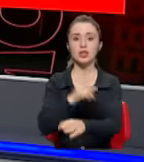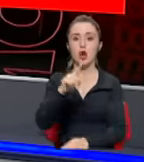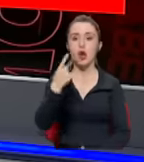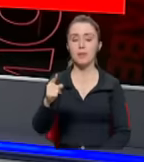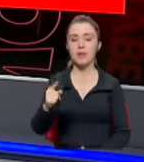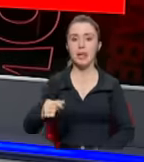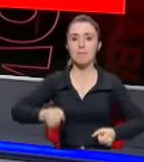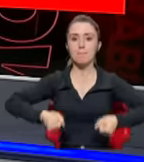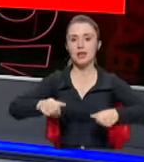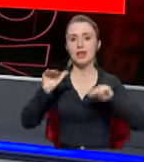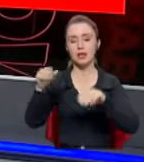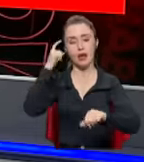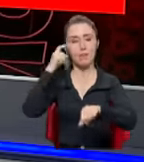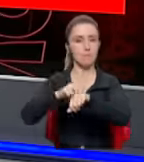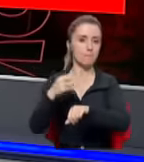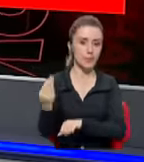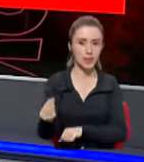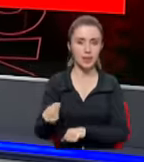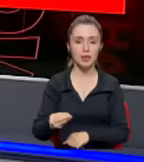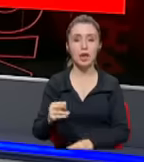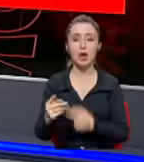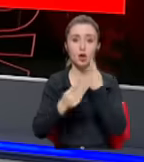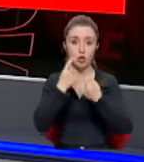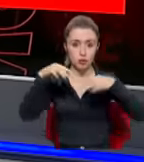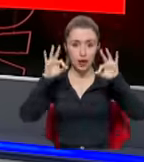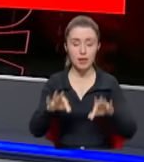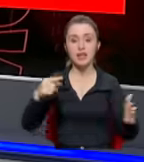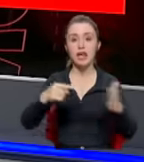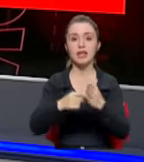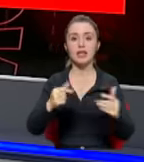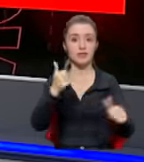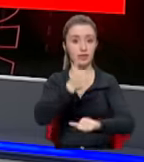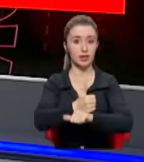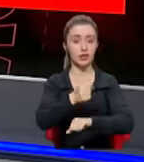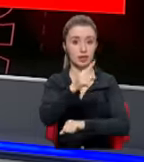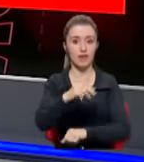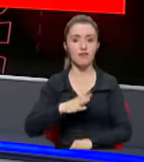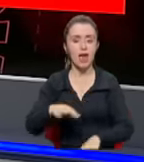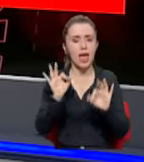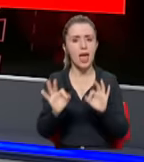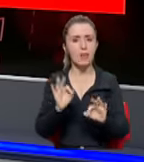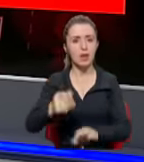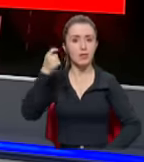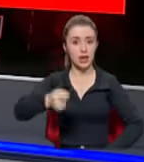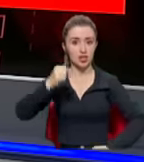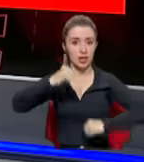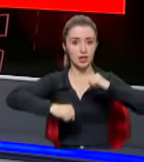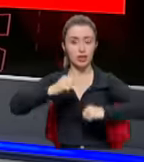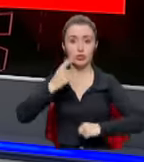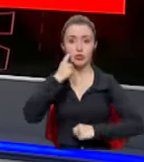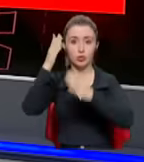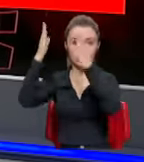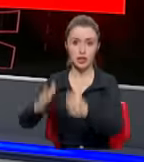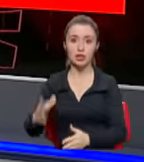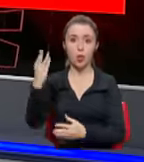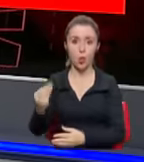liralık pazar desteğini hatırlattı kürsüye çıktığında ise hedefinde iktidar vardı sık sık gerçek rakibinin Cumhurbaşkanı